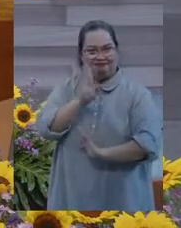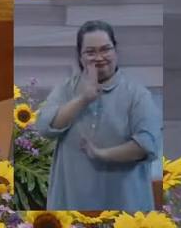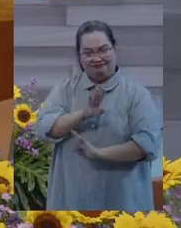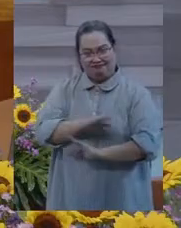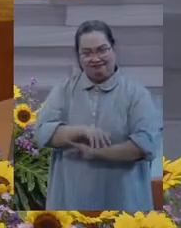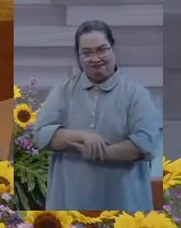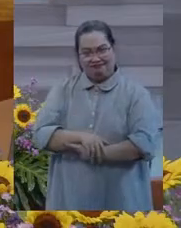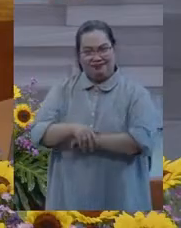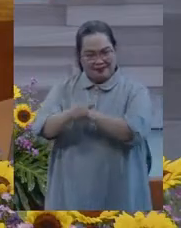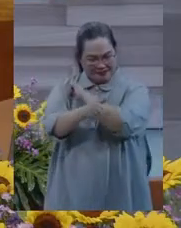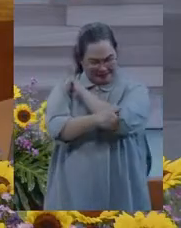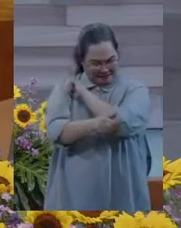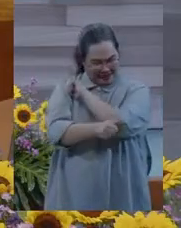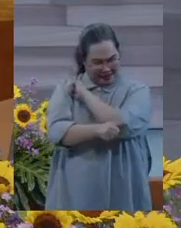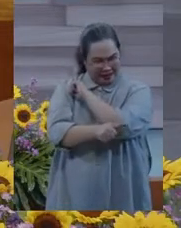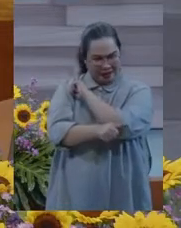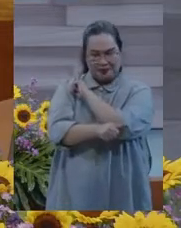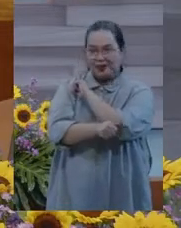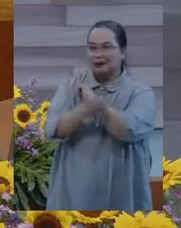unang murderer.